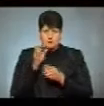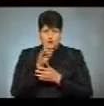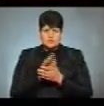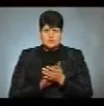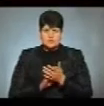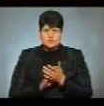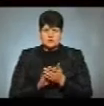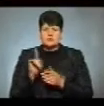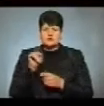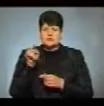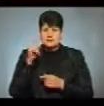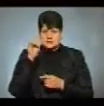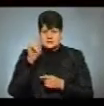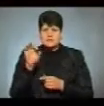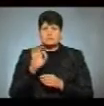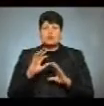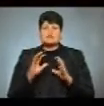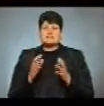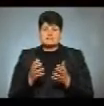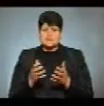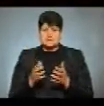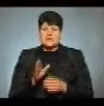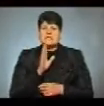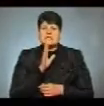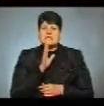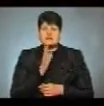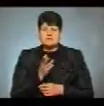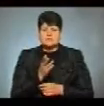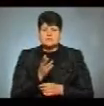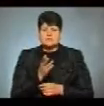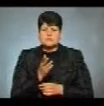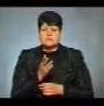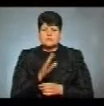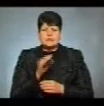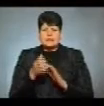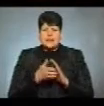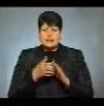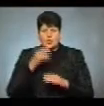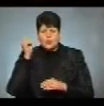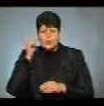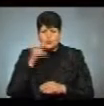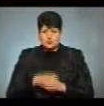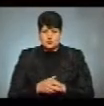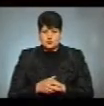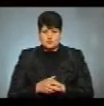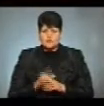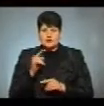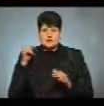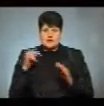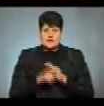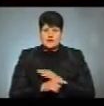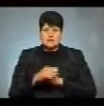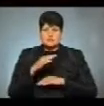Що ти знаєш про світ, дівчинко, недоучко? Що тікала з уроків